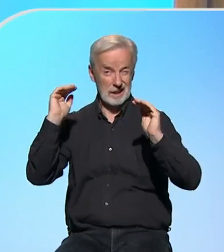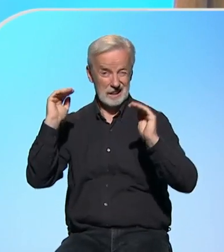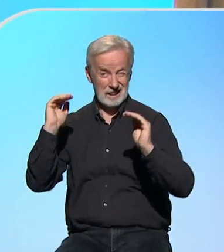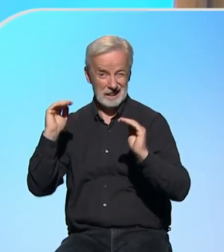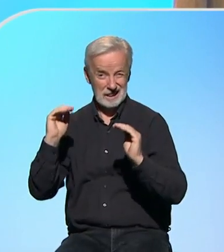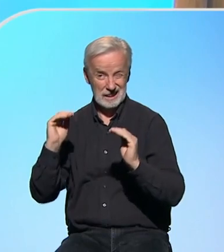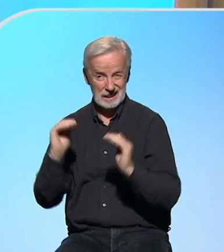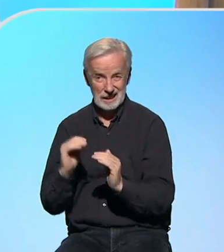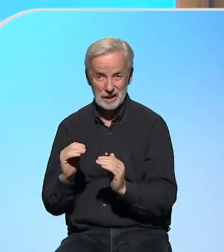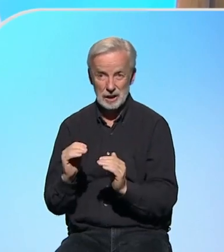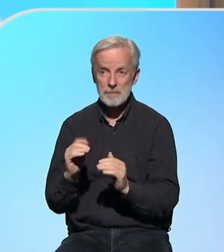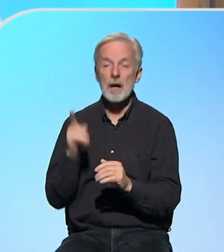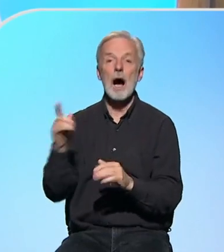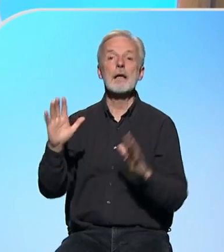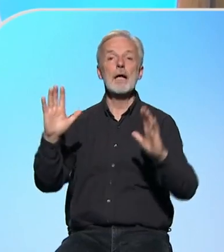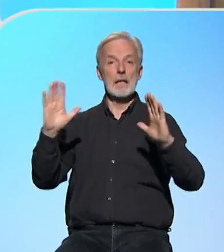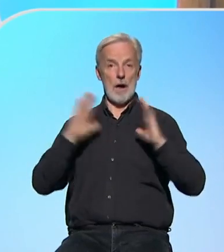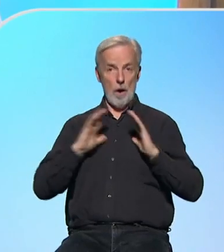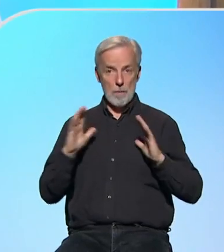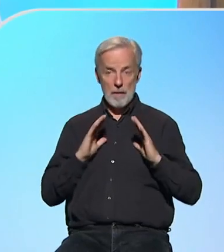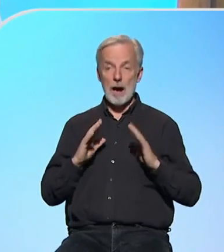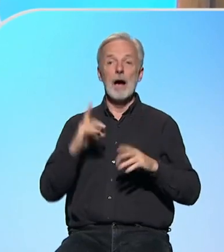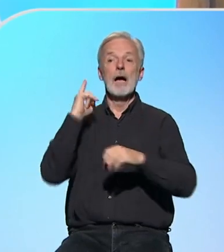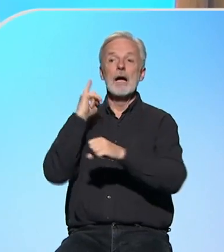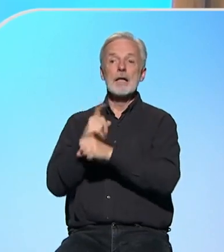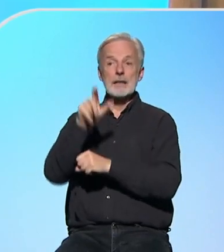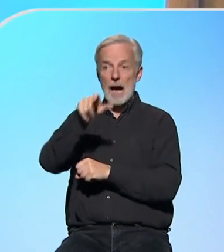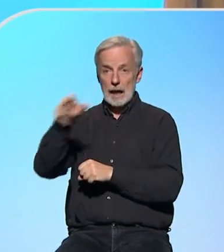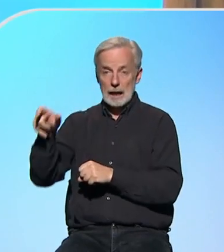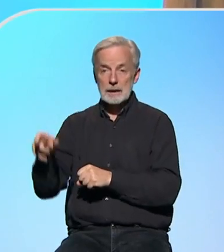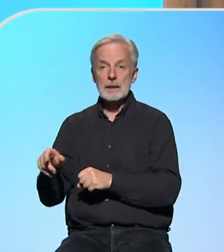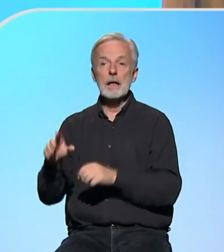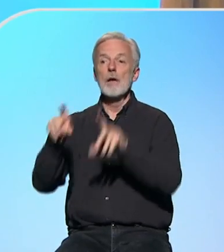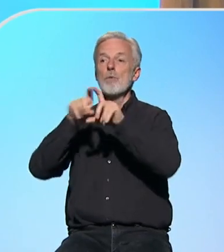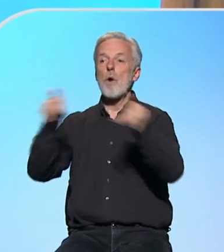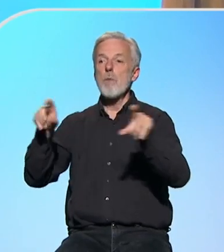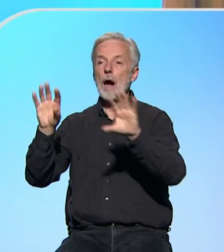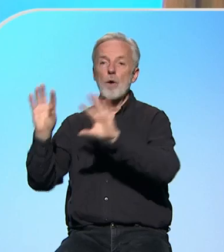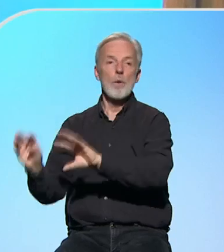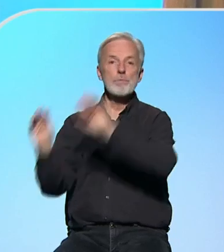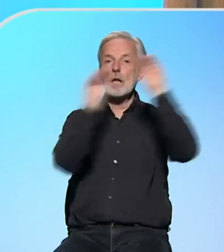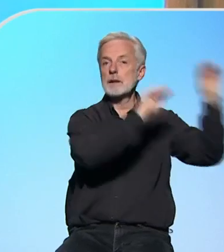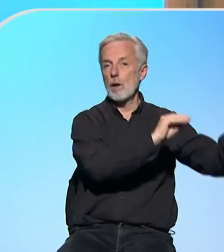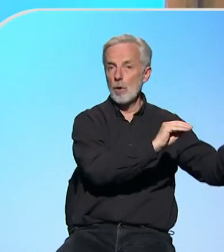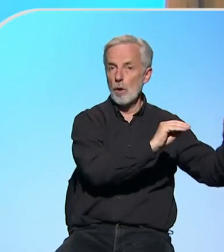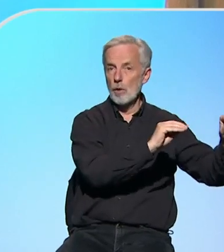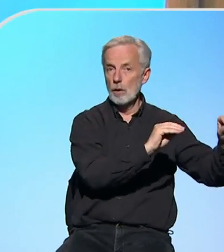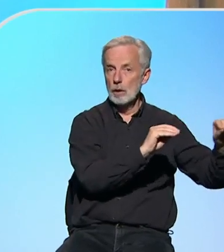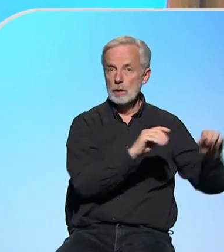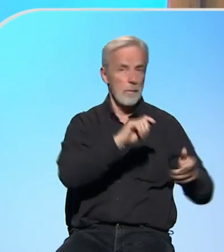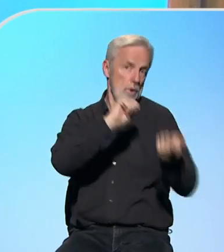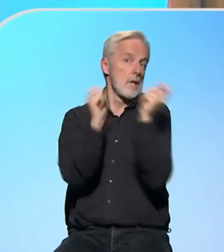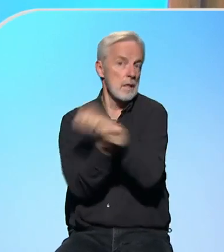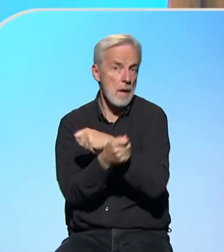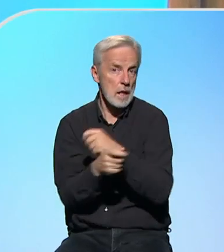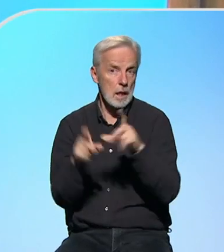k takzvané hypoteční turistice. To znamená, klienti půjdou za lepší sazbou do nějaké jiné banky. No a právě protože se banky bojí toho, že budou